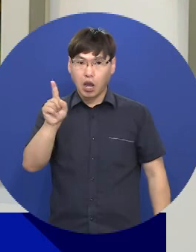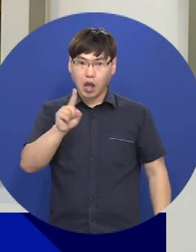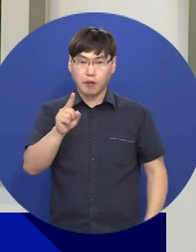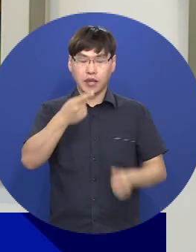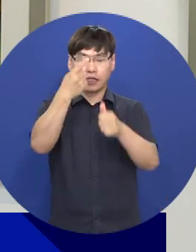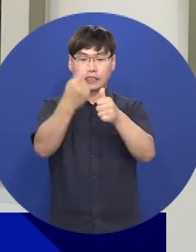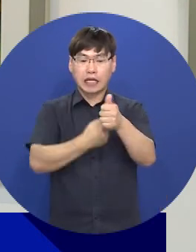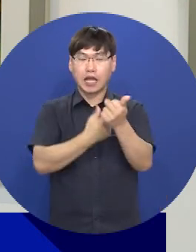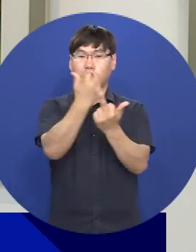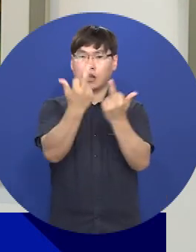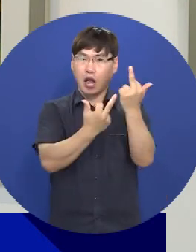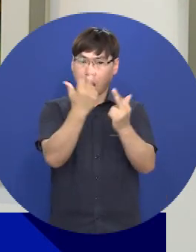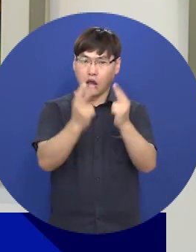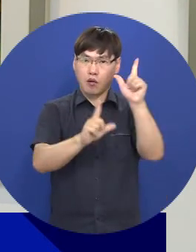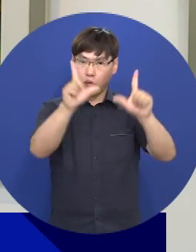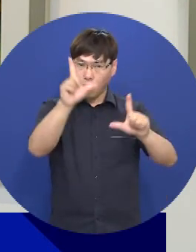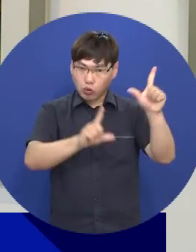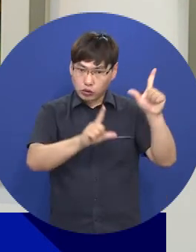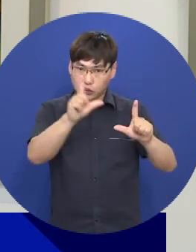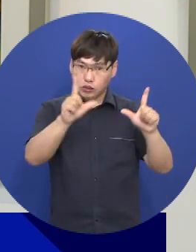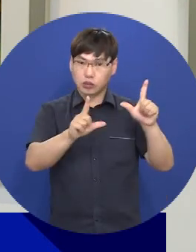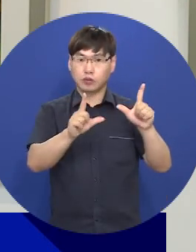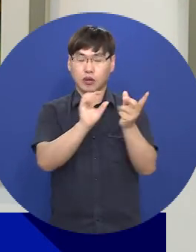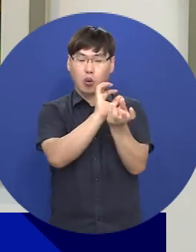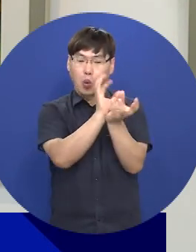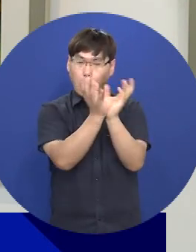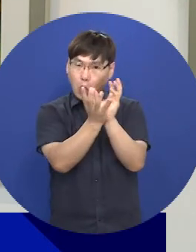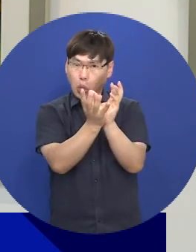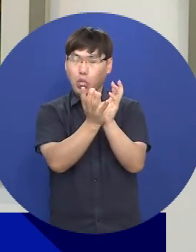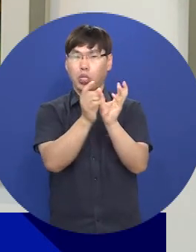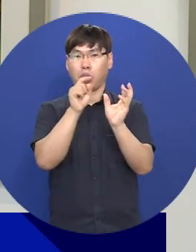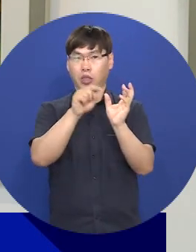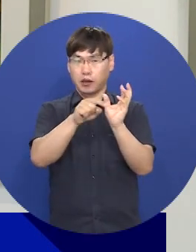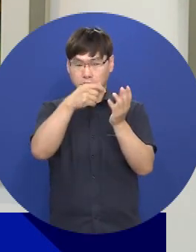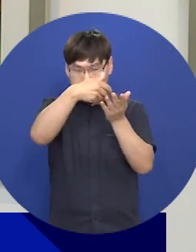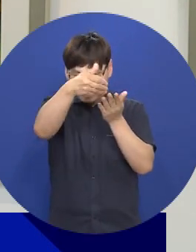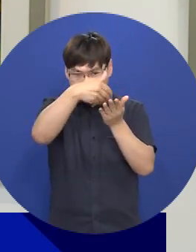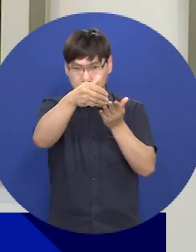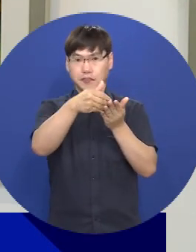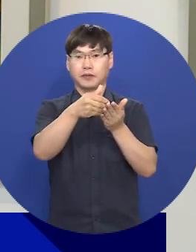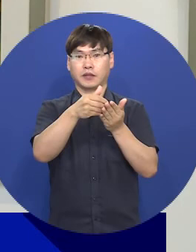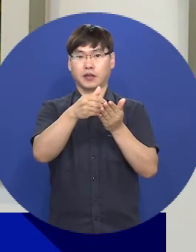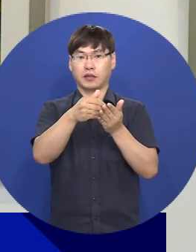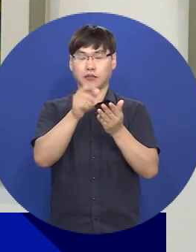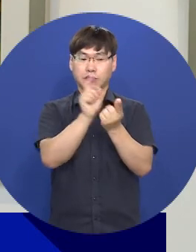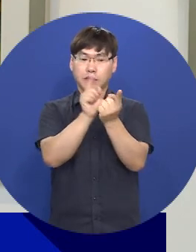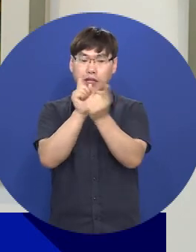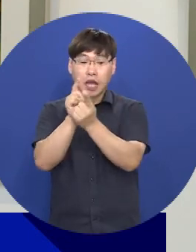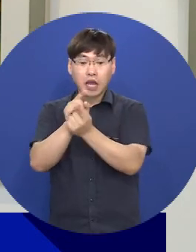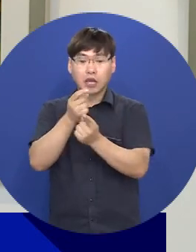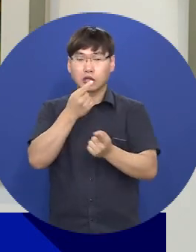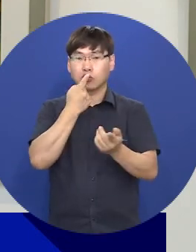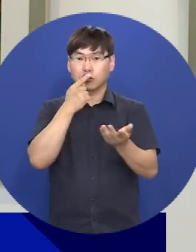풍경 내지는 정물 아니면 야생화 꽃, 누리꽃. 우리 평창에서 볼 수 있는 꽃.